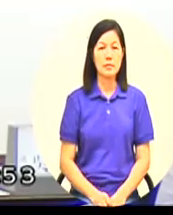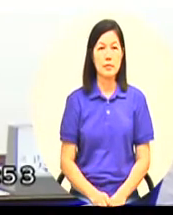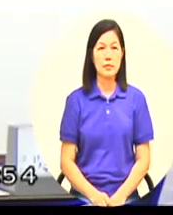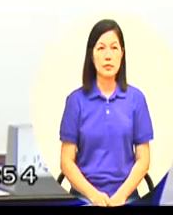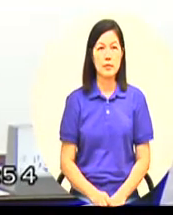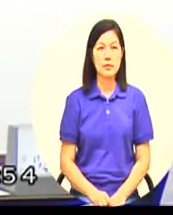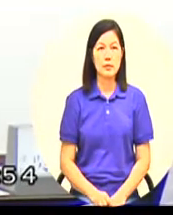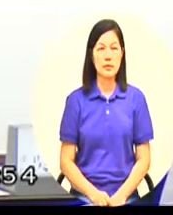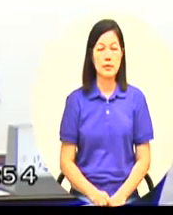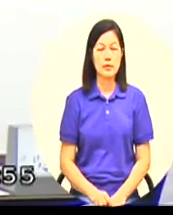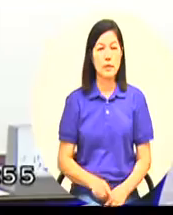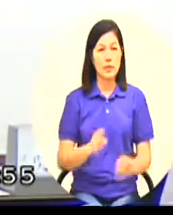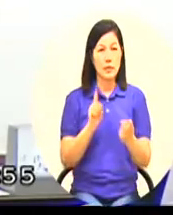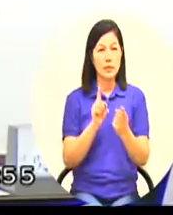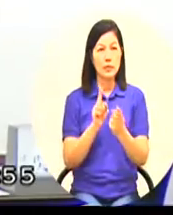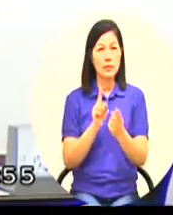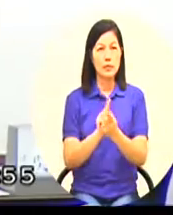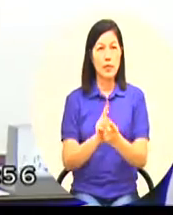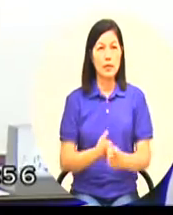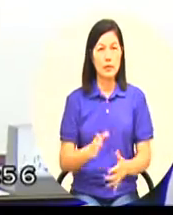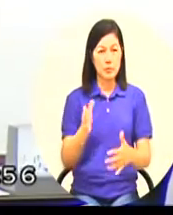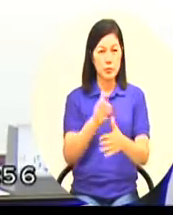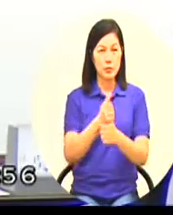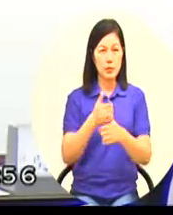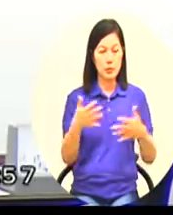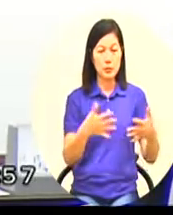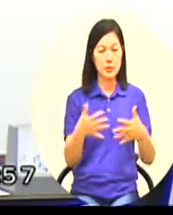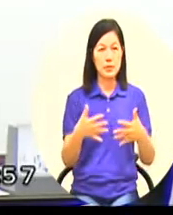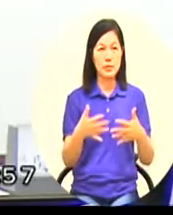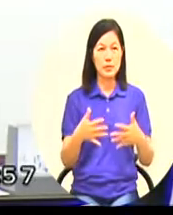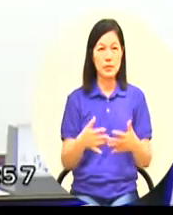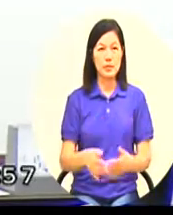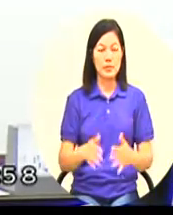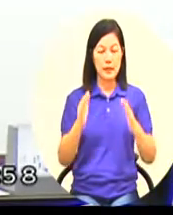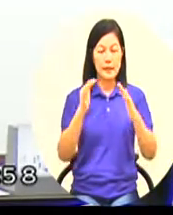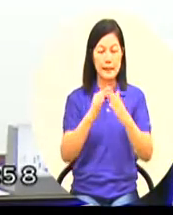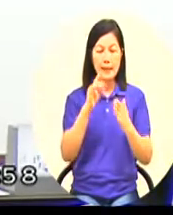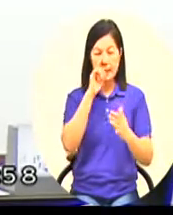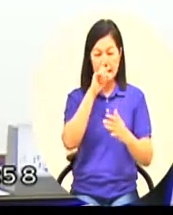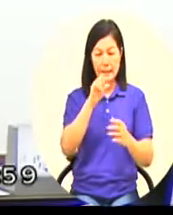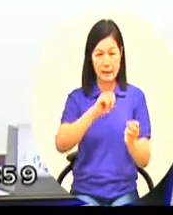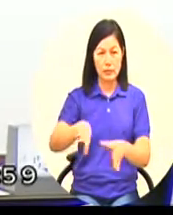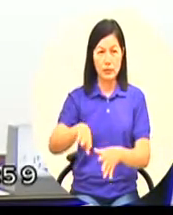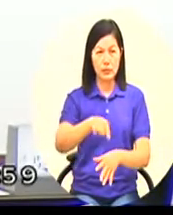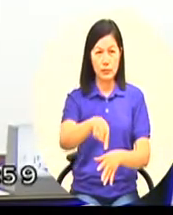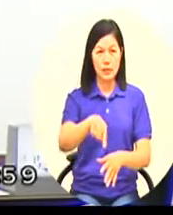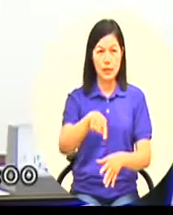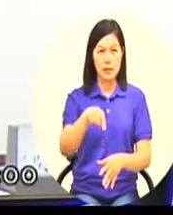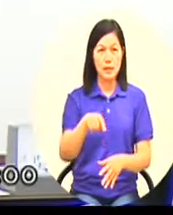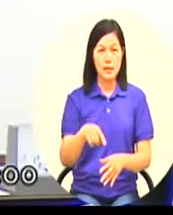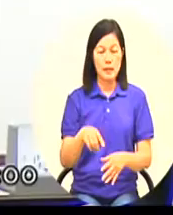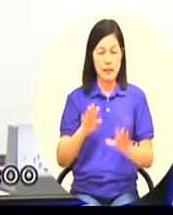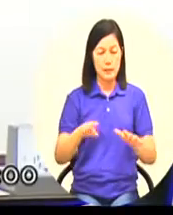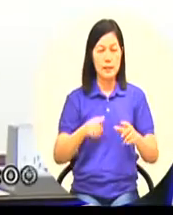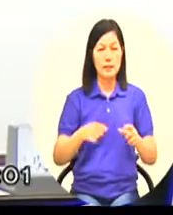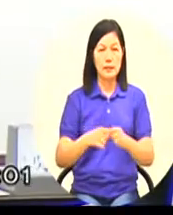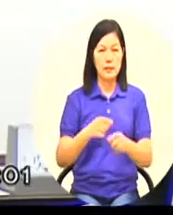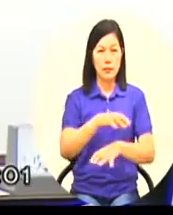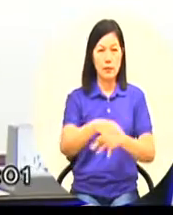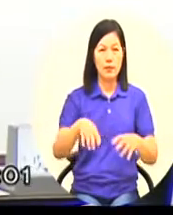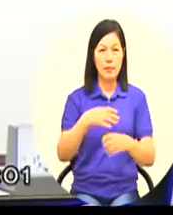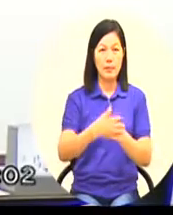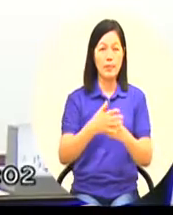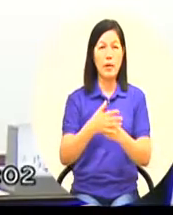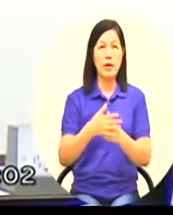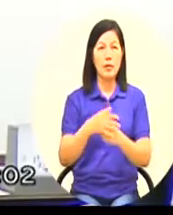特别对那个在总咨询的时候，我们对那个家用的垃圾，好，我们今年环保局呢，把我们所有